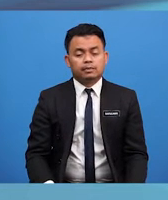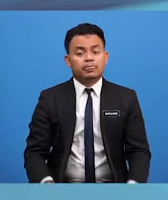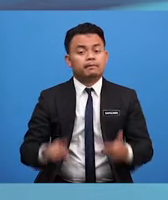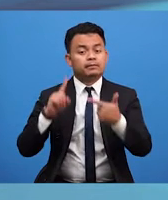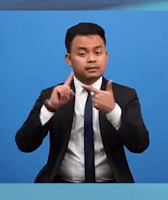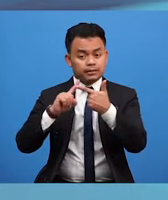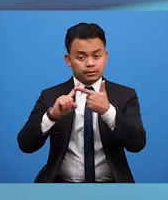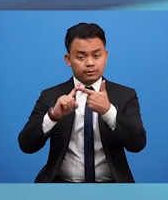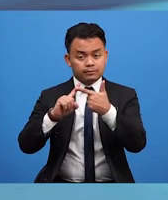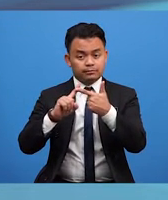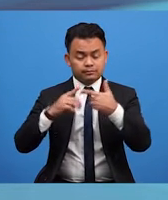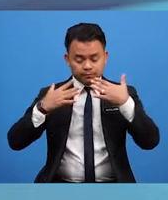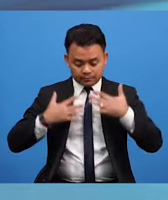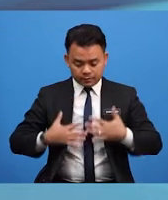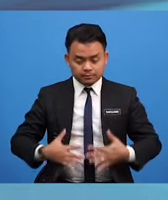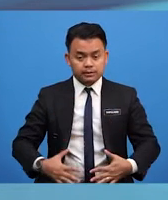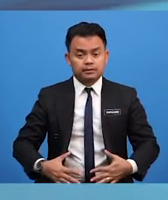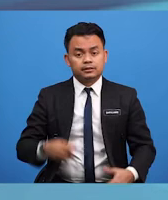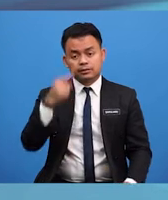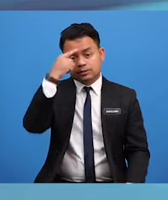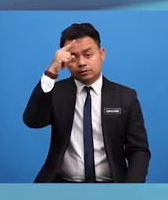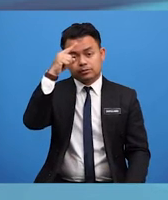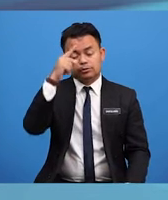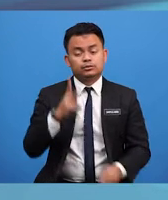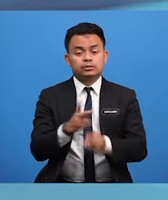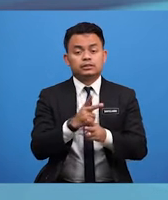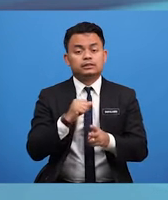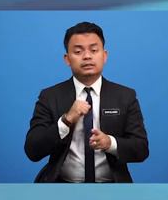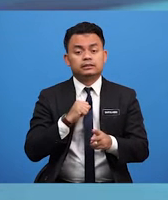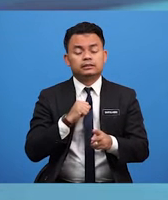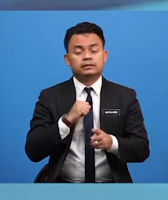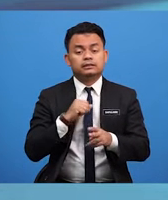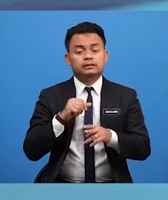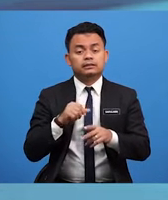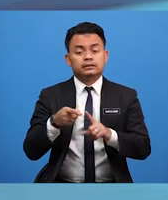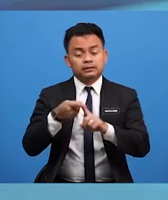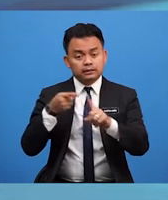Kedua, apron. Ia untuk melindungi diri daripada lilin cair.